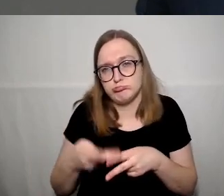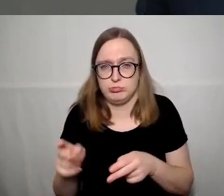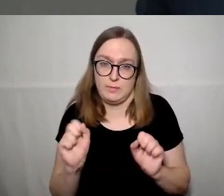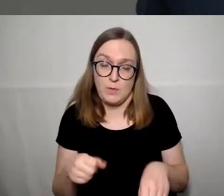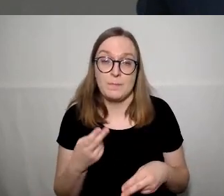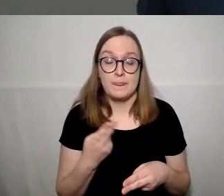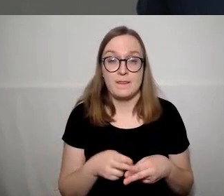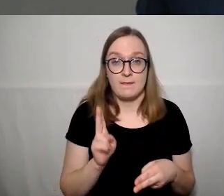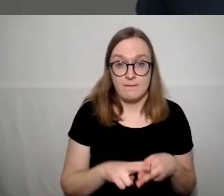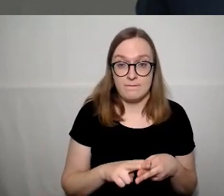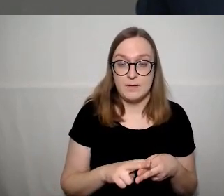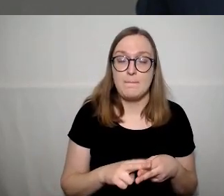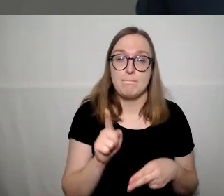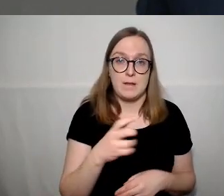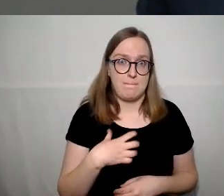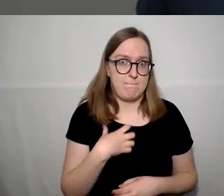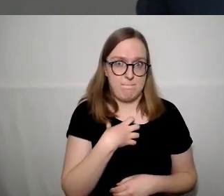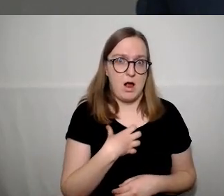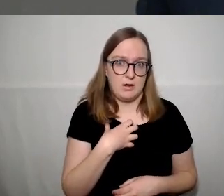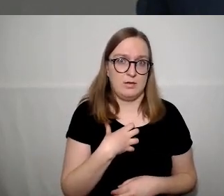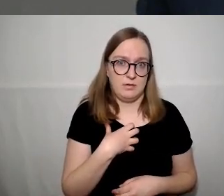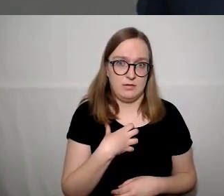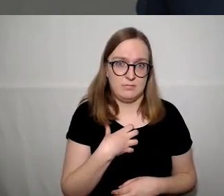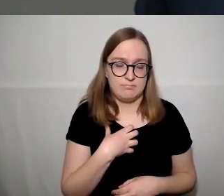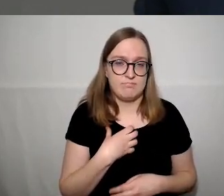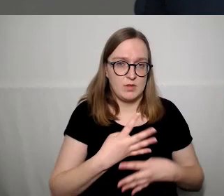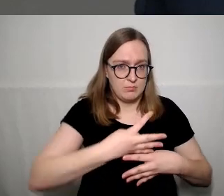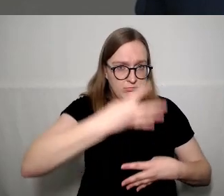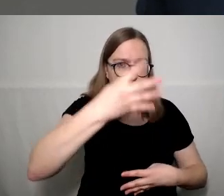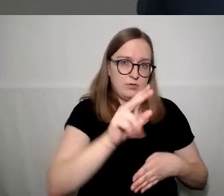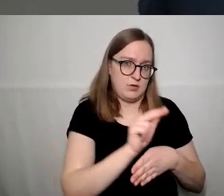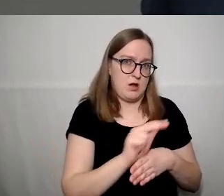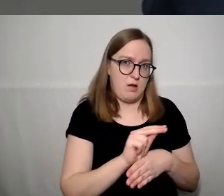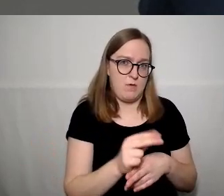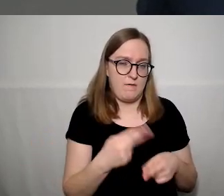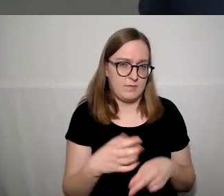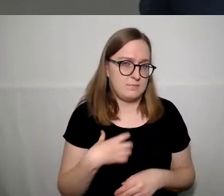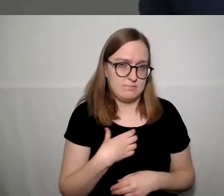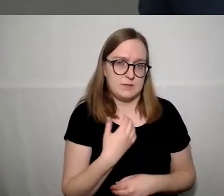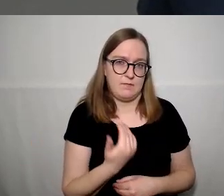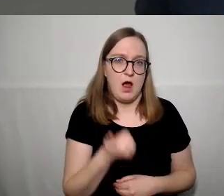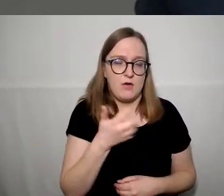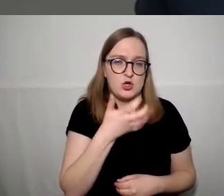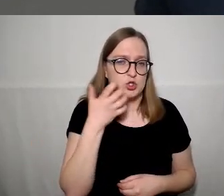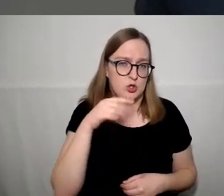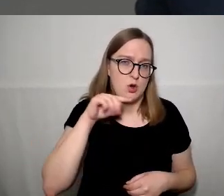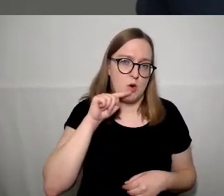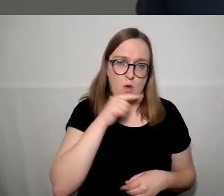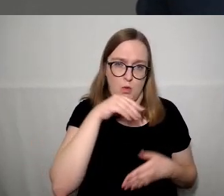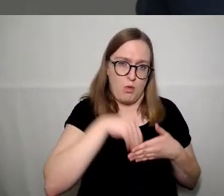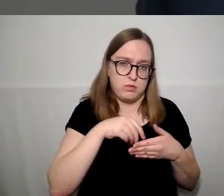vien nuo mūsų priklausantis faktorius, kurį mes galim valdyti, kuris leistų sutaupyti šildymui išleidžiamas